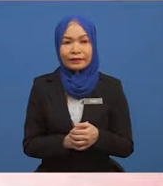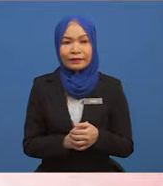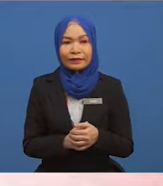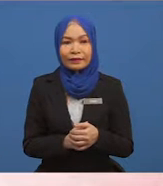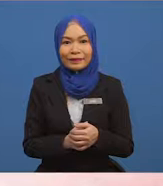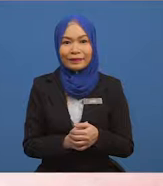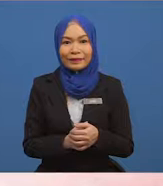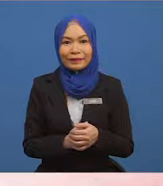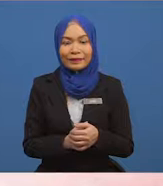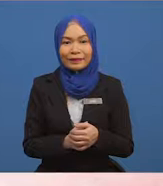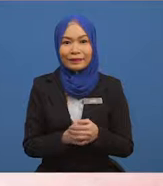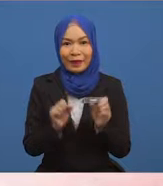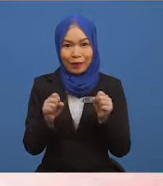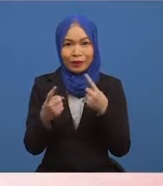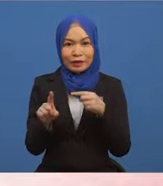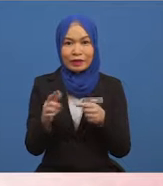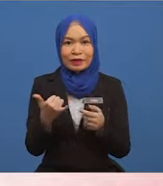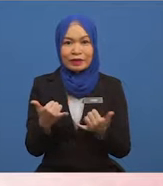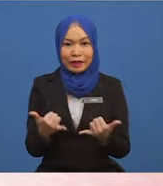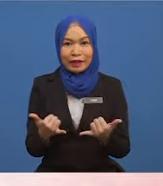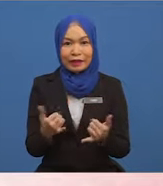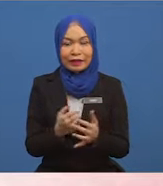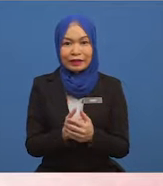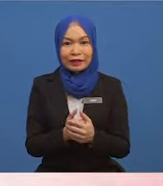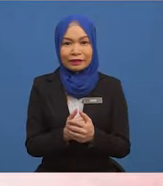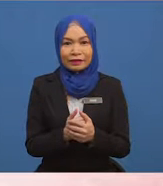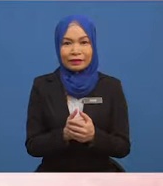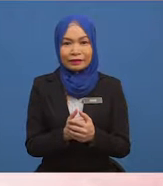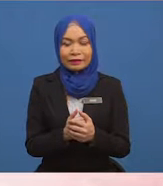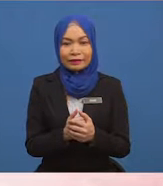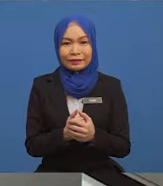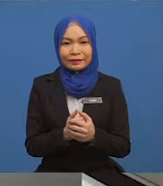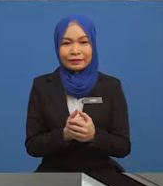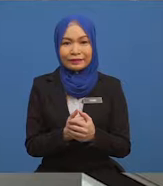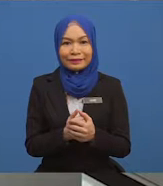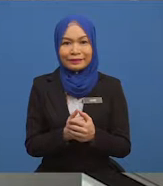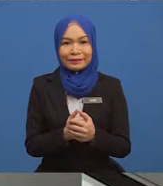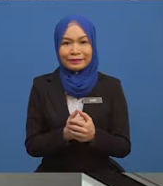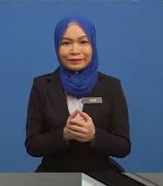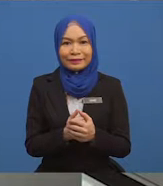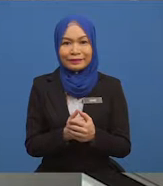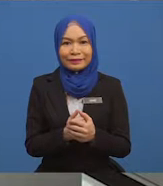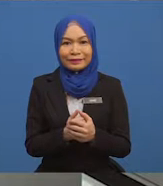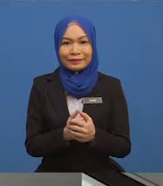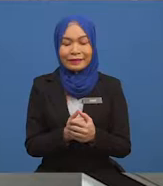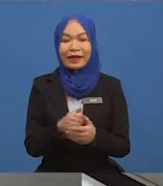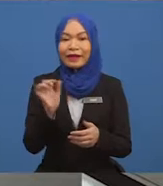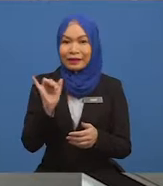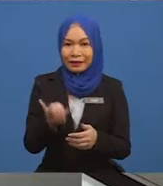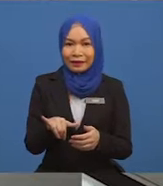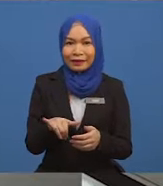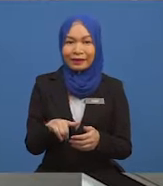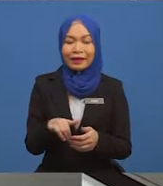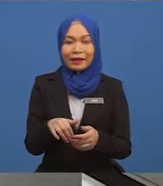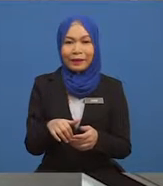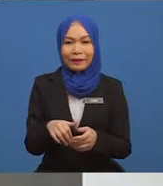Dan D. Memasak larutan glukosa tersebut. Ada sesiapa yang ingin menjawab soalan